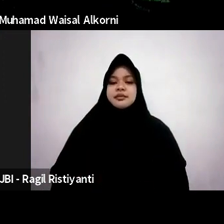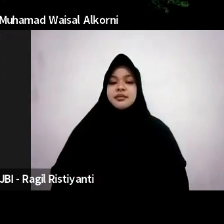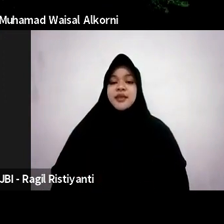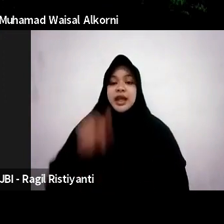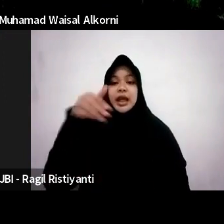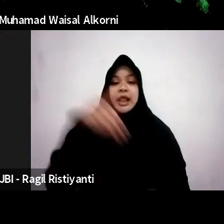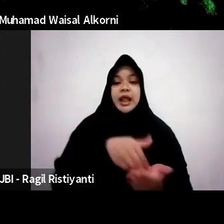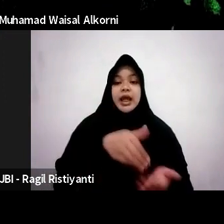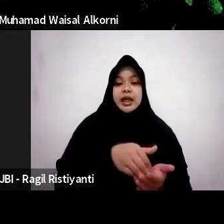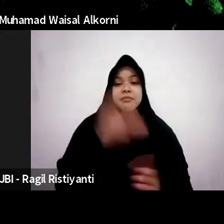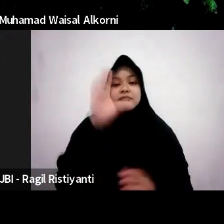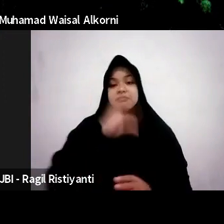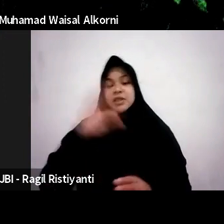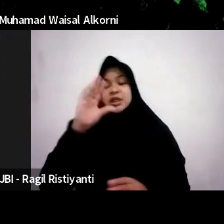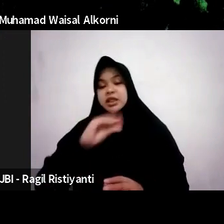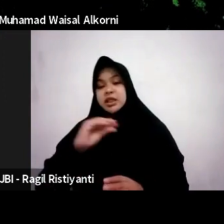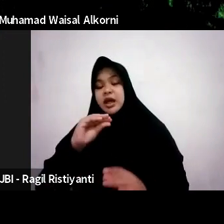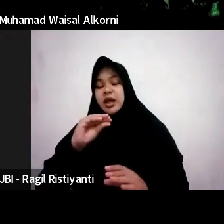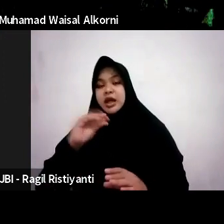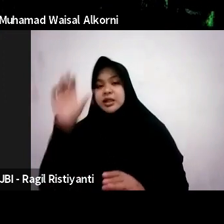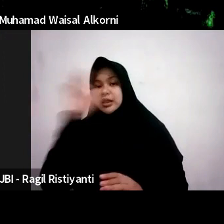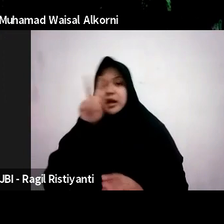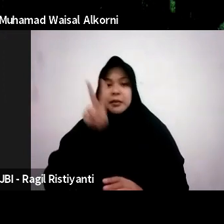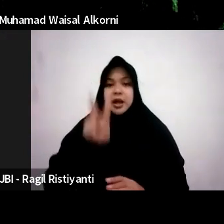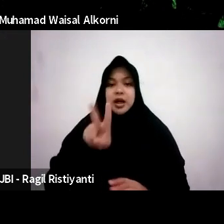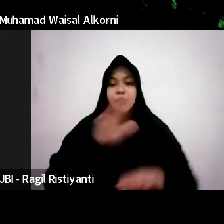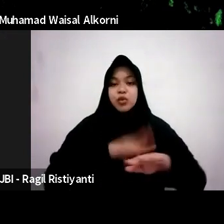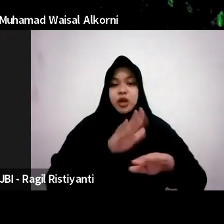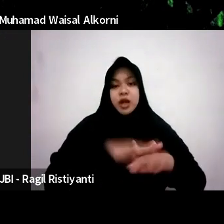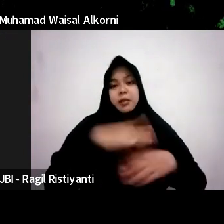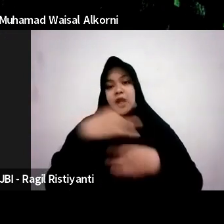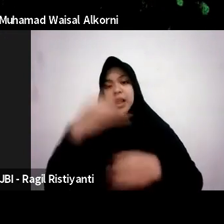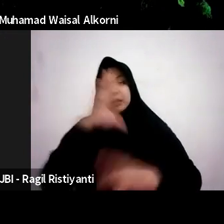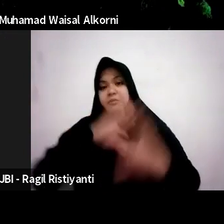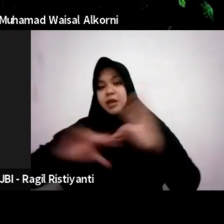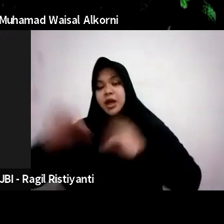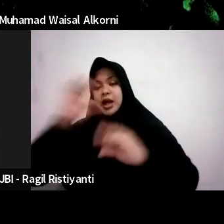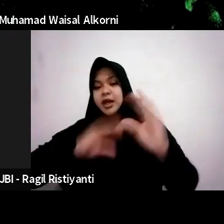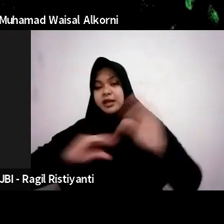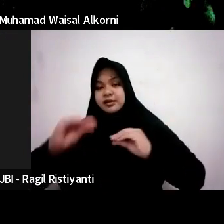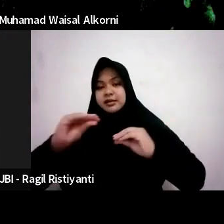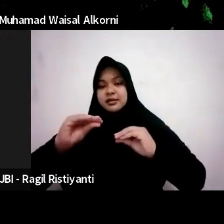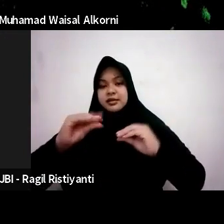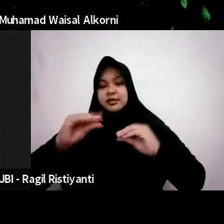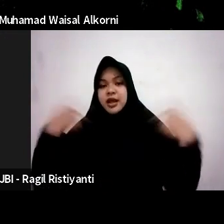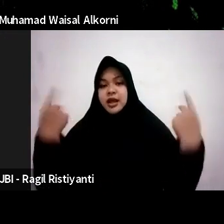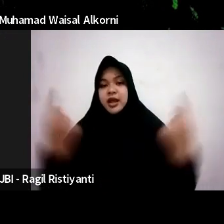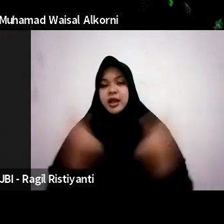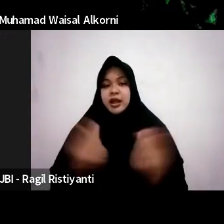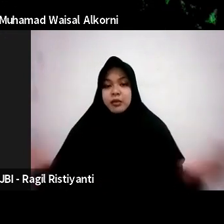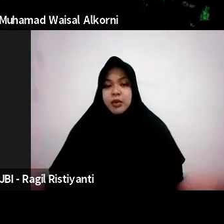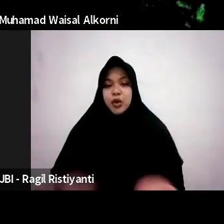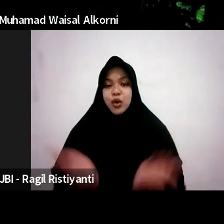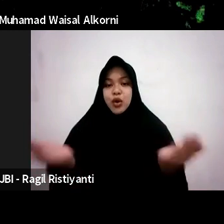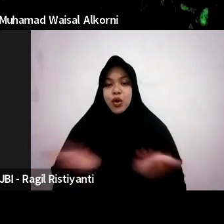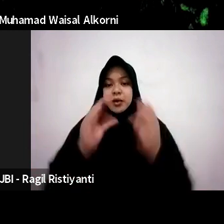bicara cara pandang bicara budaya yang tentunya menjadi menarik untuk kita bahas terlebih dalam konteks eh kita mendorong terjadinya